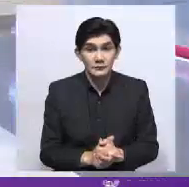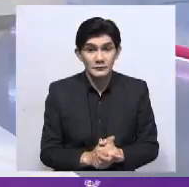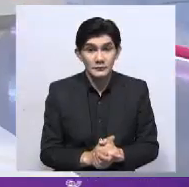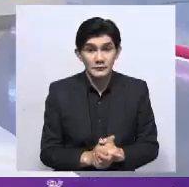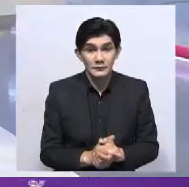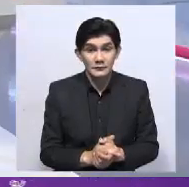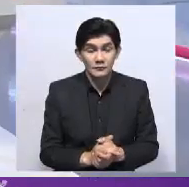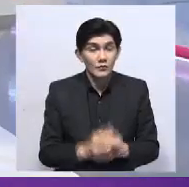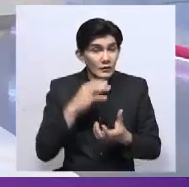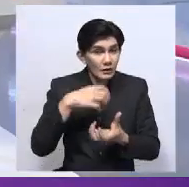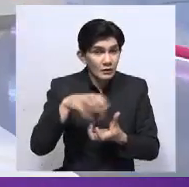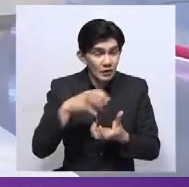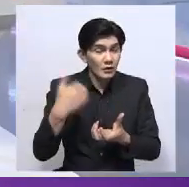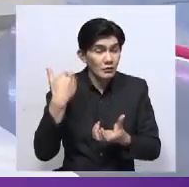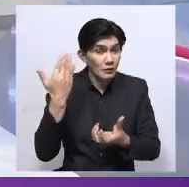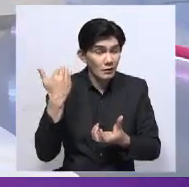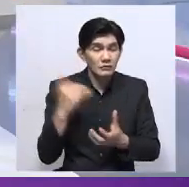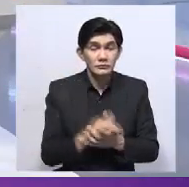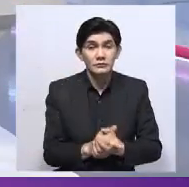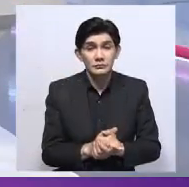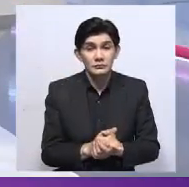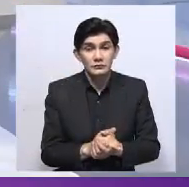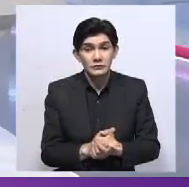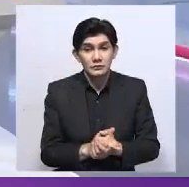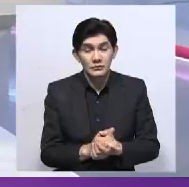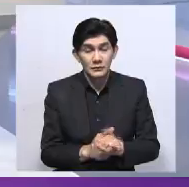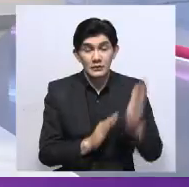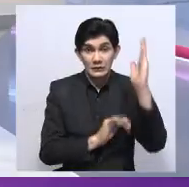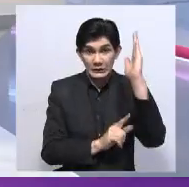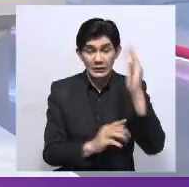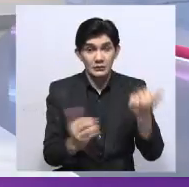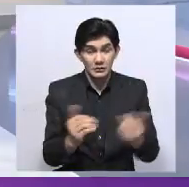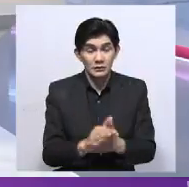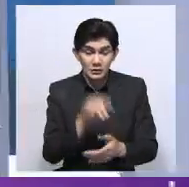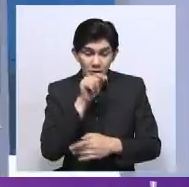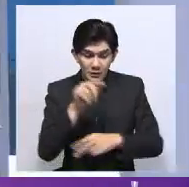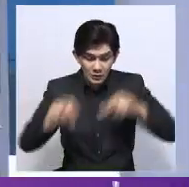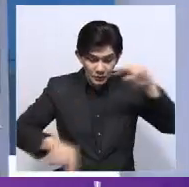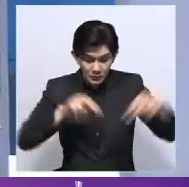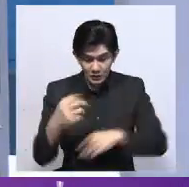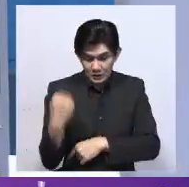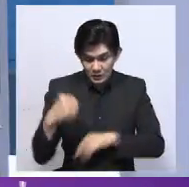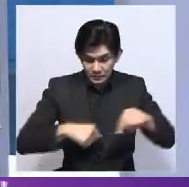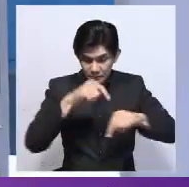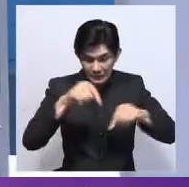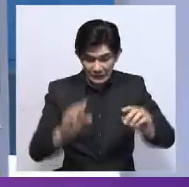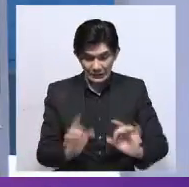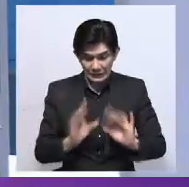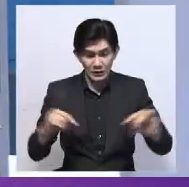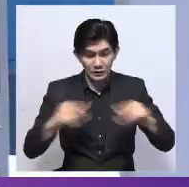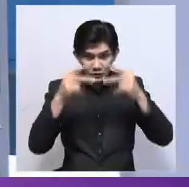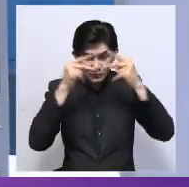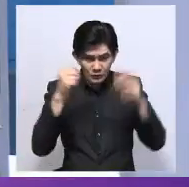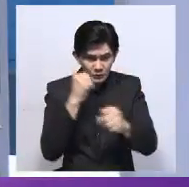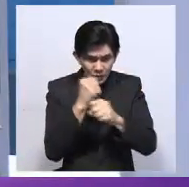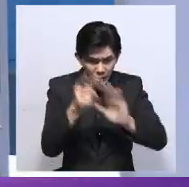และจากสถานการณ์ที่คุณปวีณารายงานไปเมื่อสักครู่นี้นะคะทางจังหวัดยะลาค่ะจึงได้สั่งคุมเข้มจุดเสี่ยงเขตเมืองหลังคนร้าย